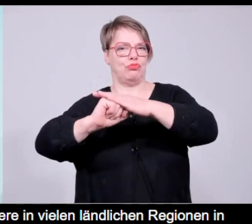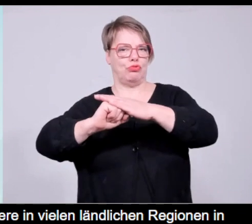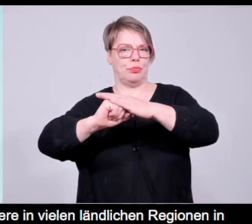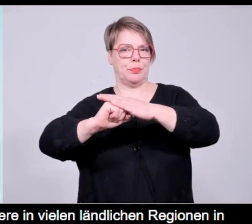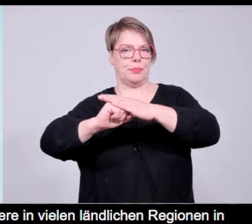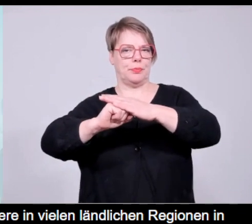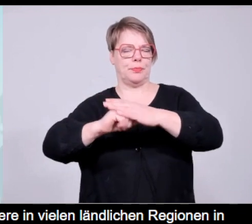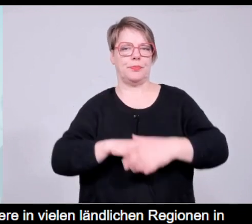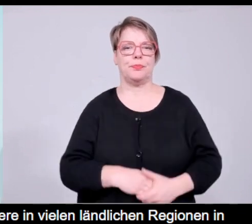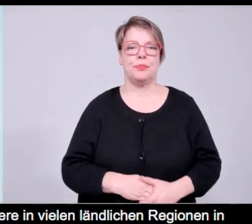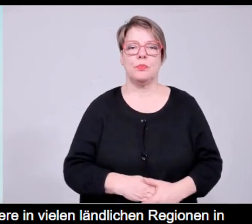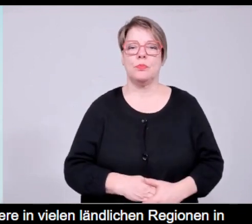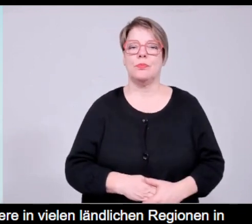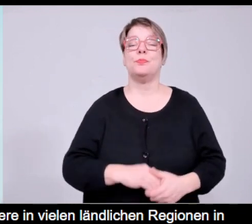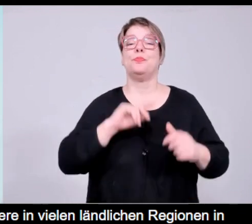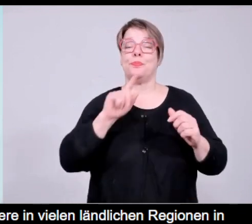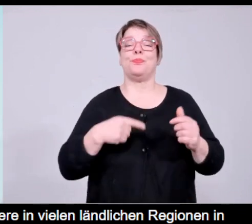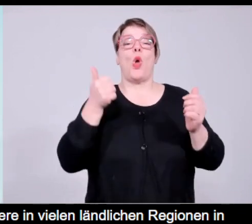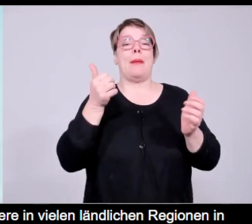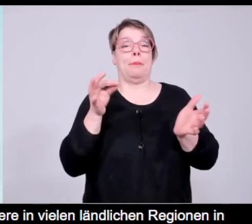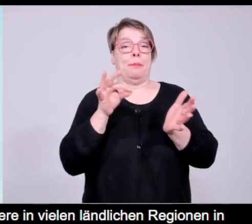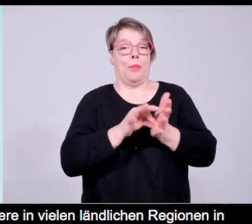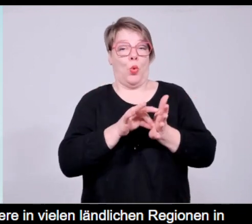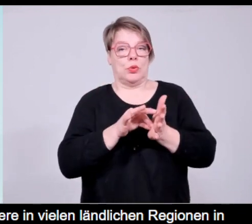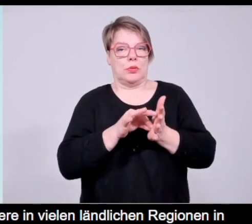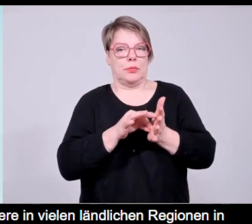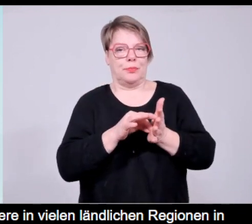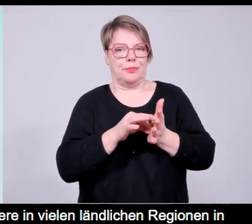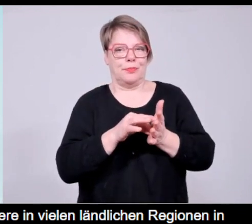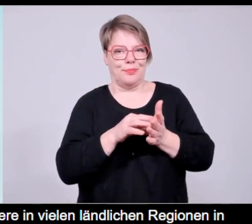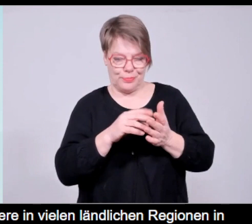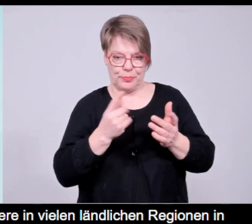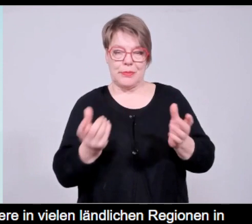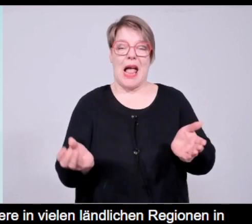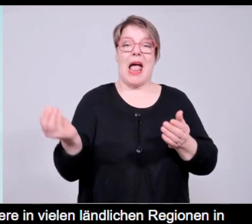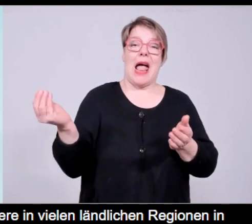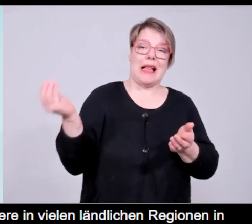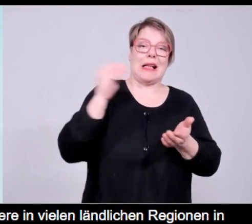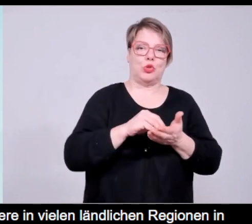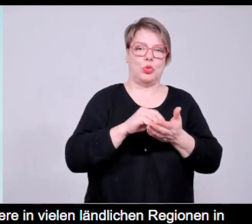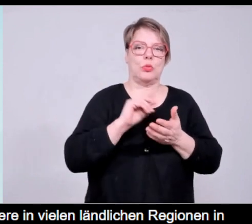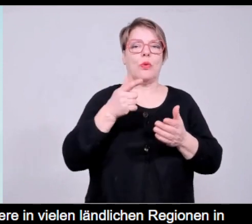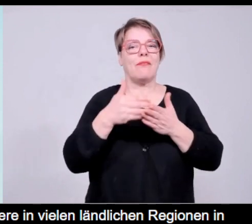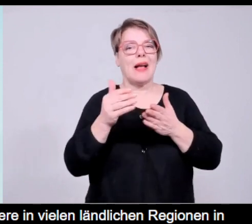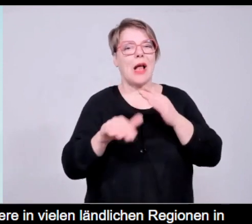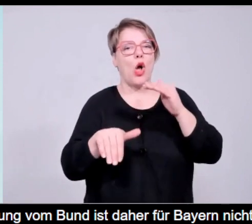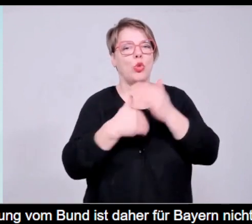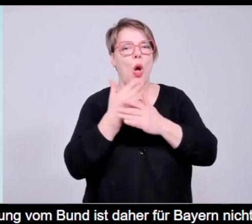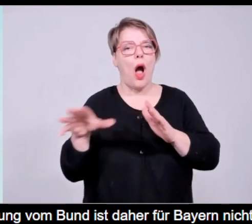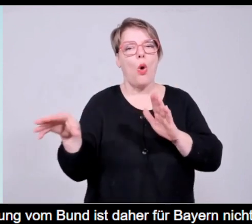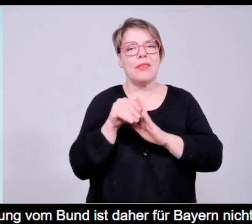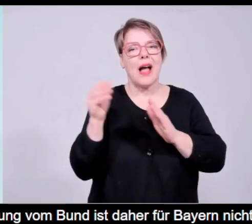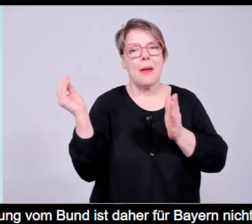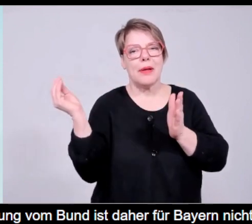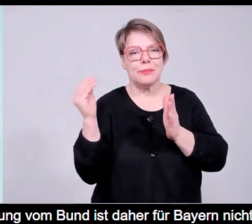gemeint immaterielles Kulturerbe, also Bräuche, Feste, Musik, Tanz, traditionelle Handwerkstechniken und